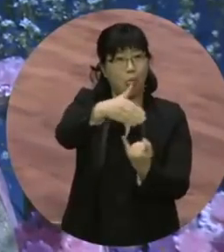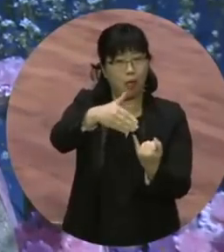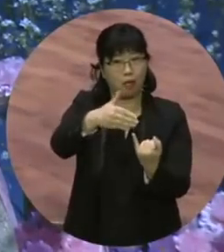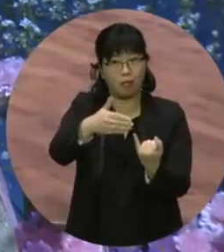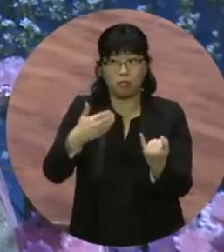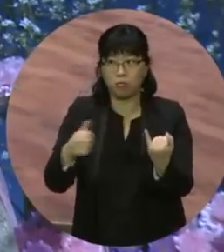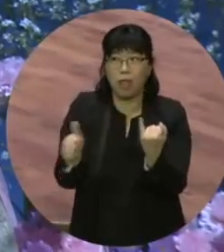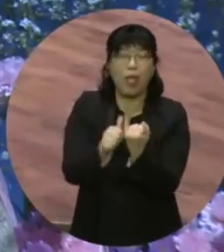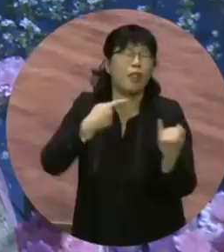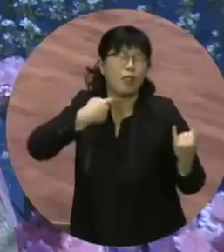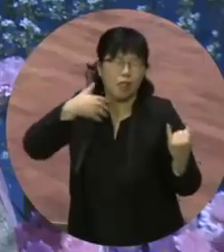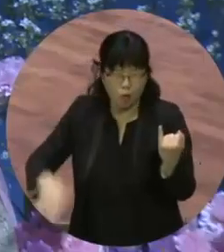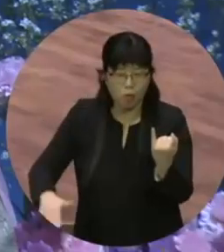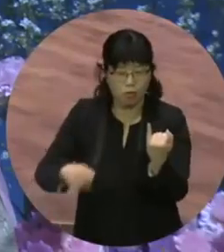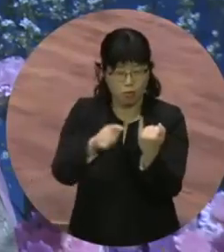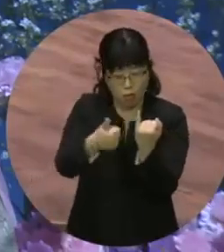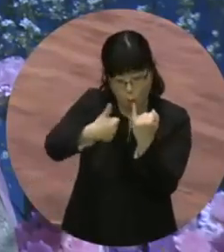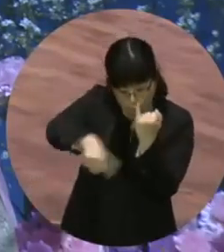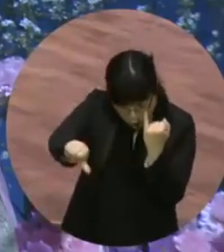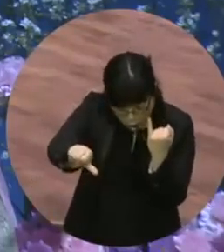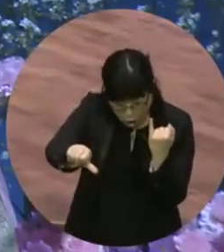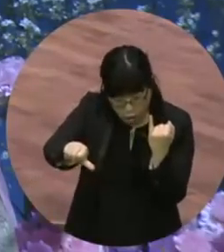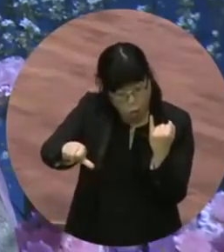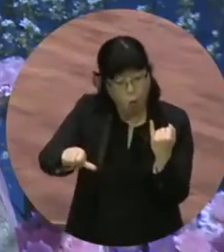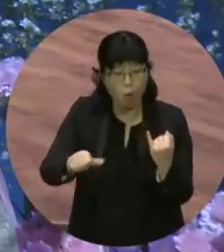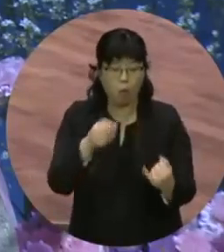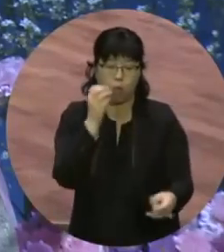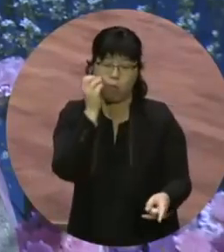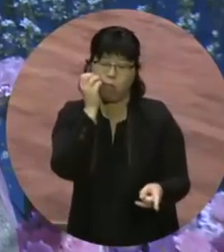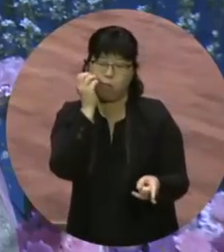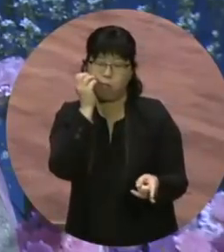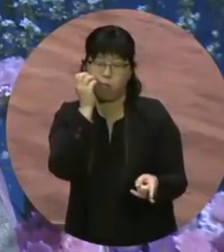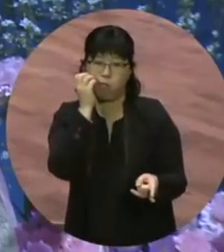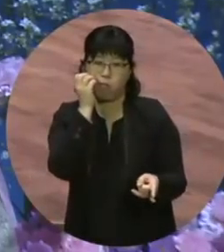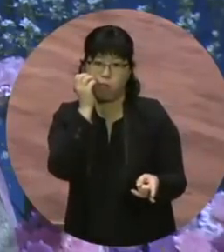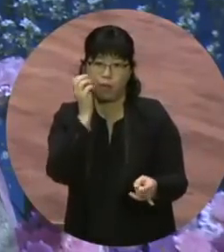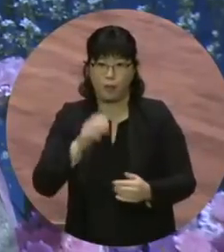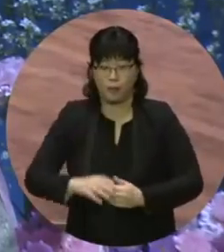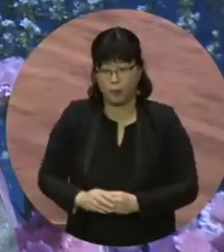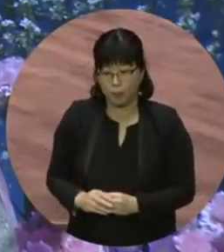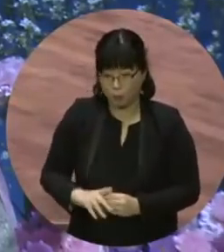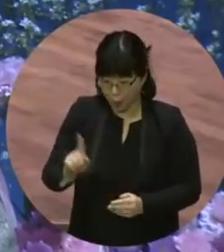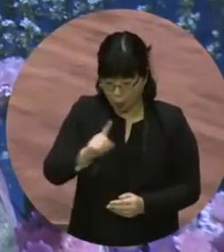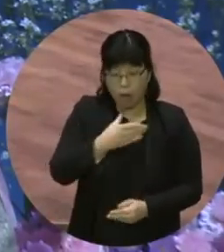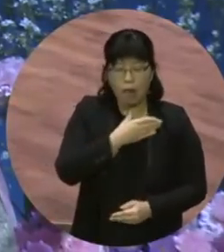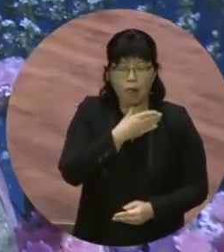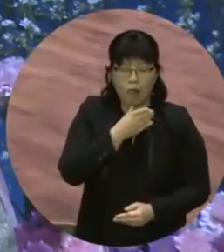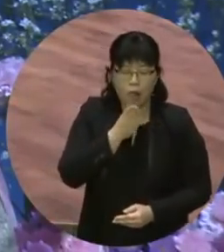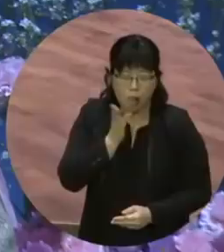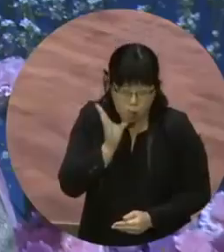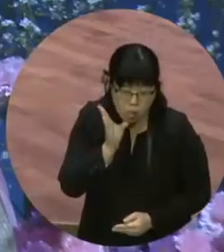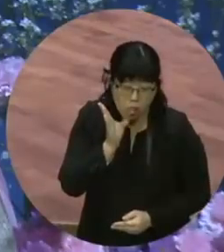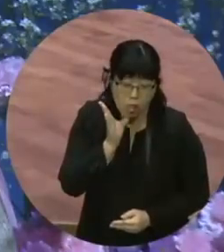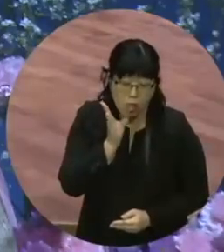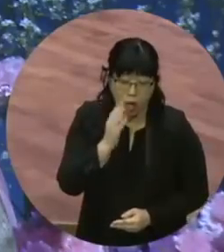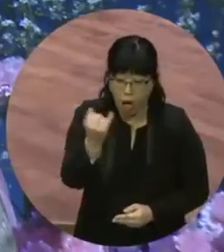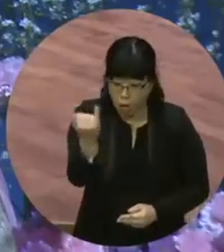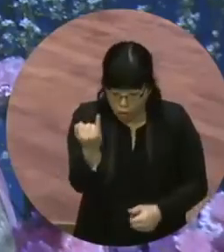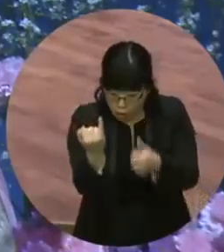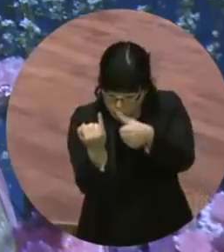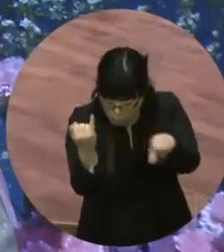자, 이 두 가지 모두가 인간의 생각과